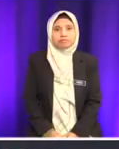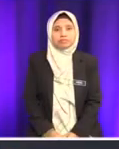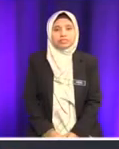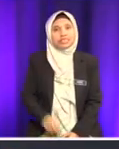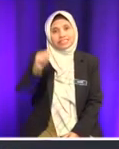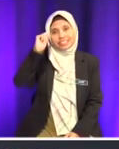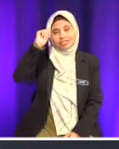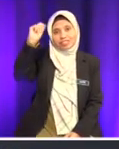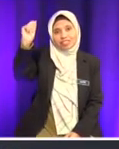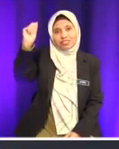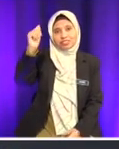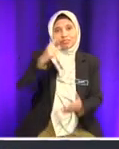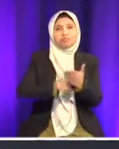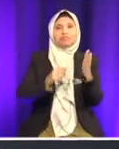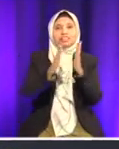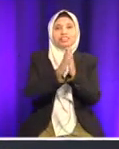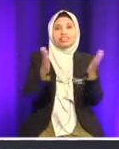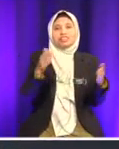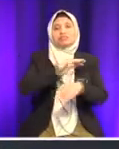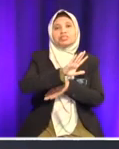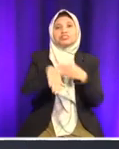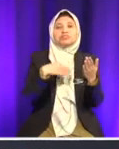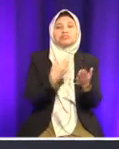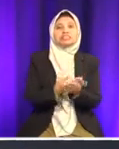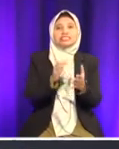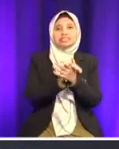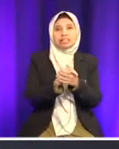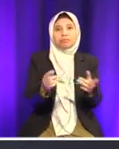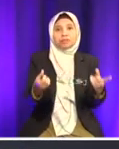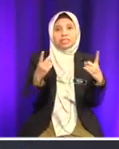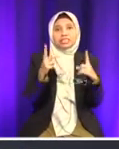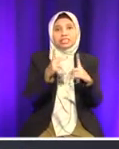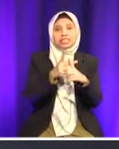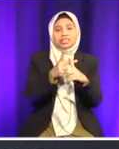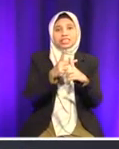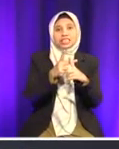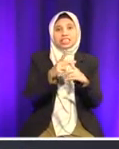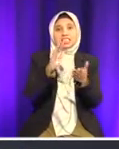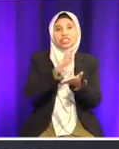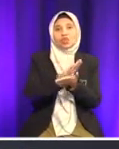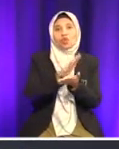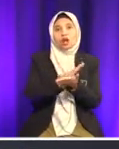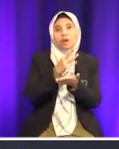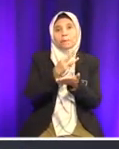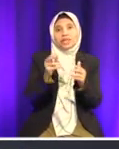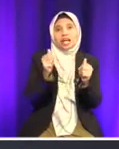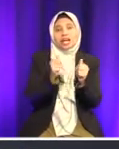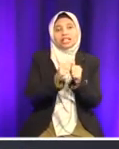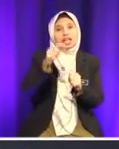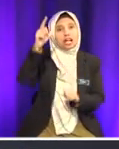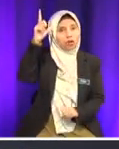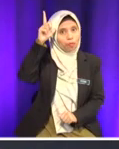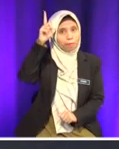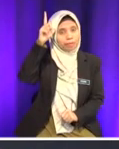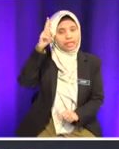Assalamualaikum apa kabar semua selamat datang ke slot menengah rendah bersama dengan saya Lukman Hakim hari ini kita tidak